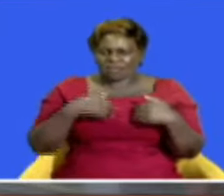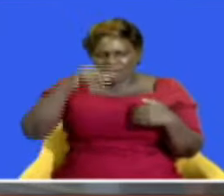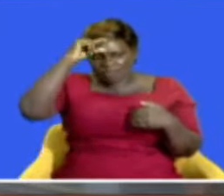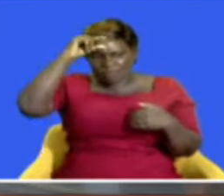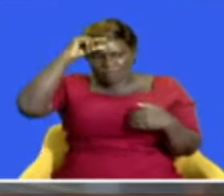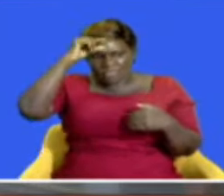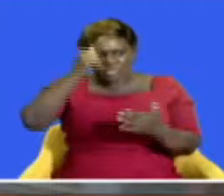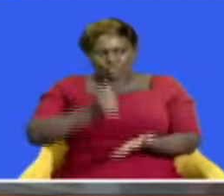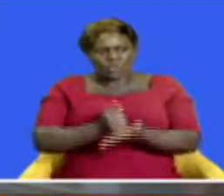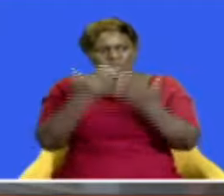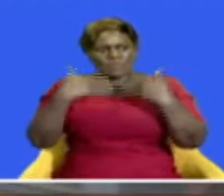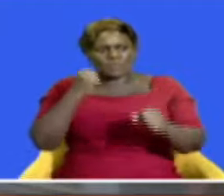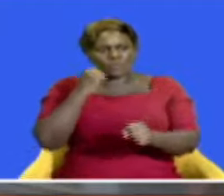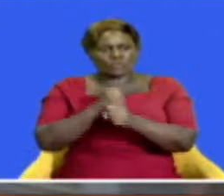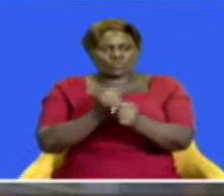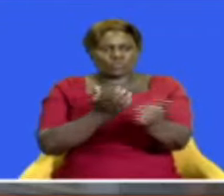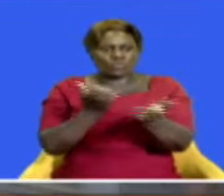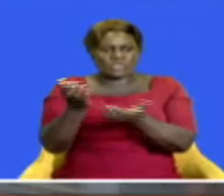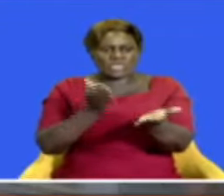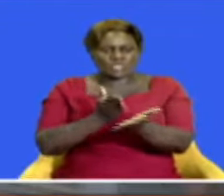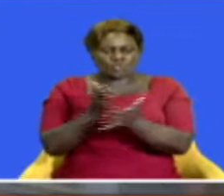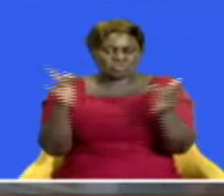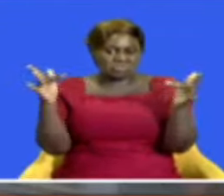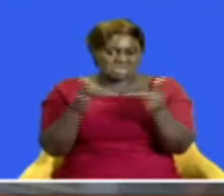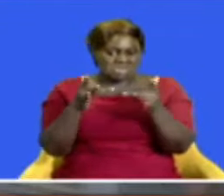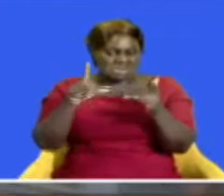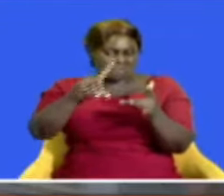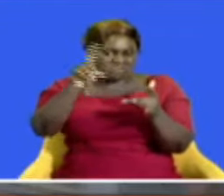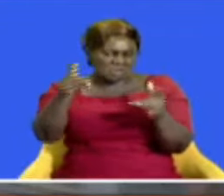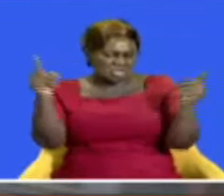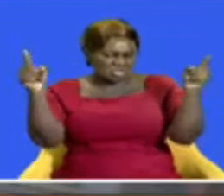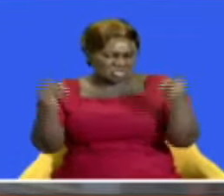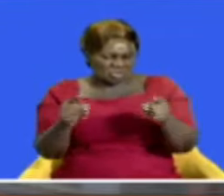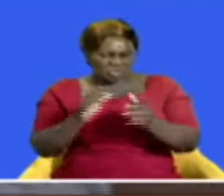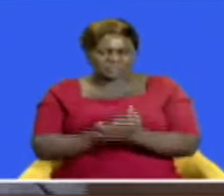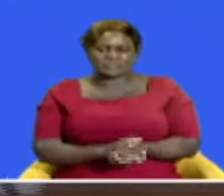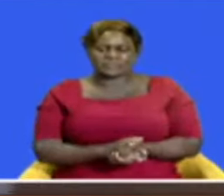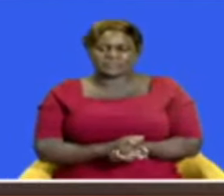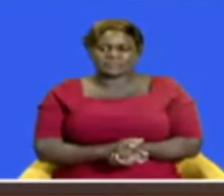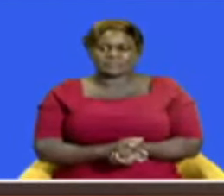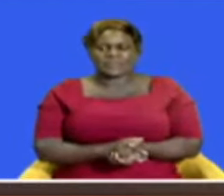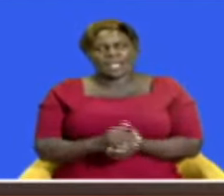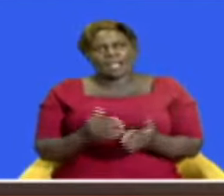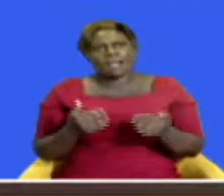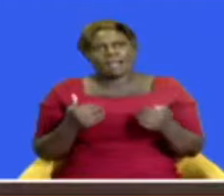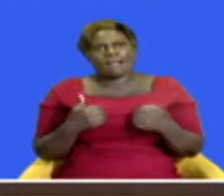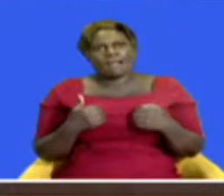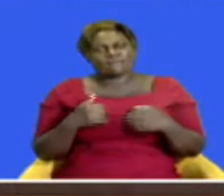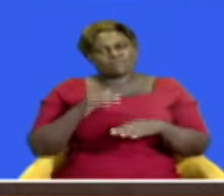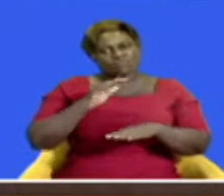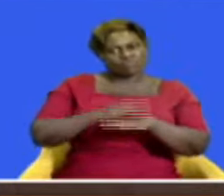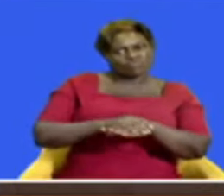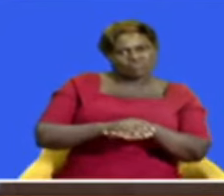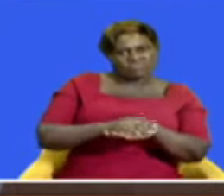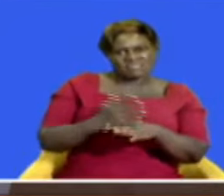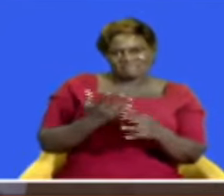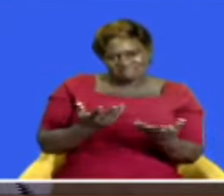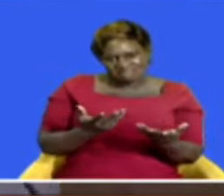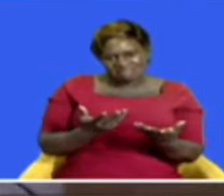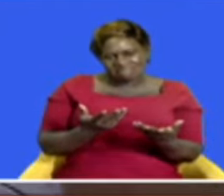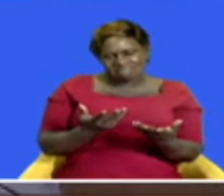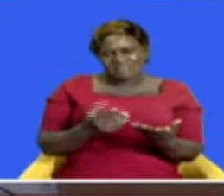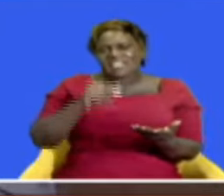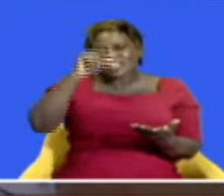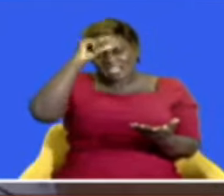serikali kuwezesha Wakenya kufanya biashara kupitia mtandao? Kwa ufupi sana naomba. Kuna yale mazuri